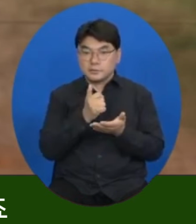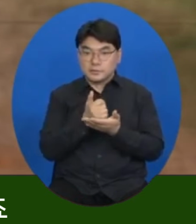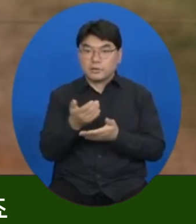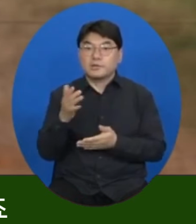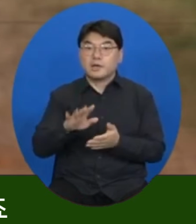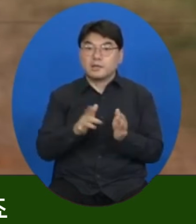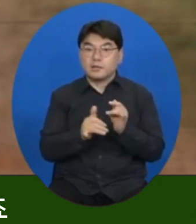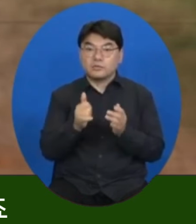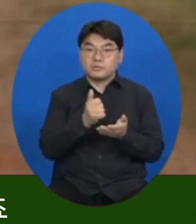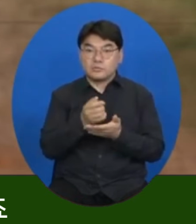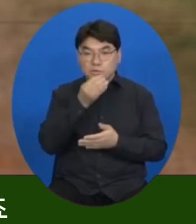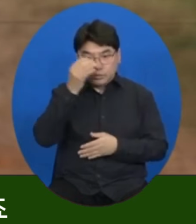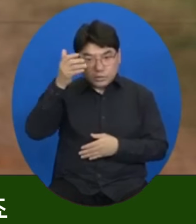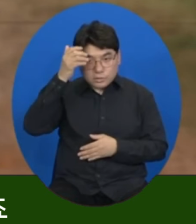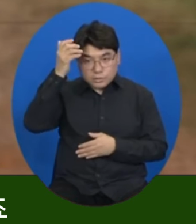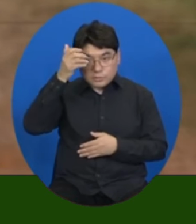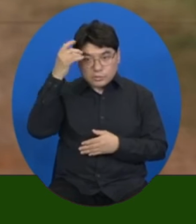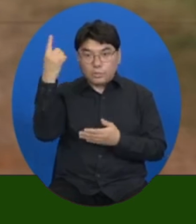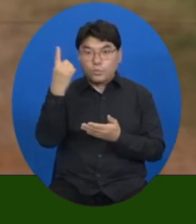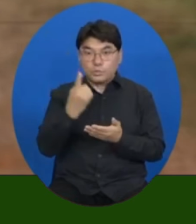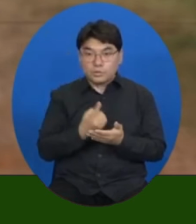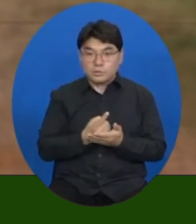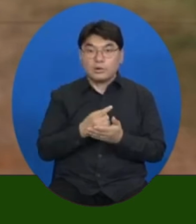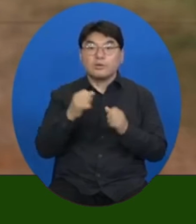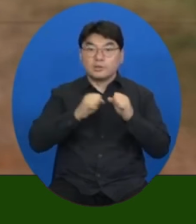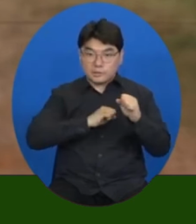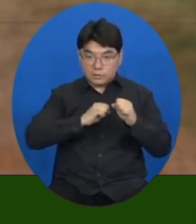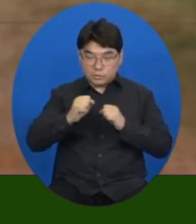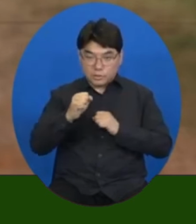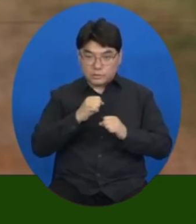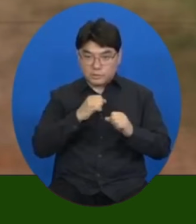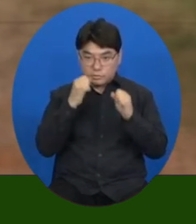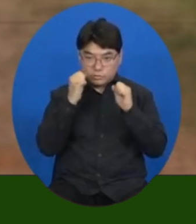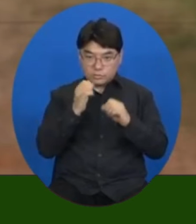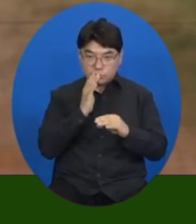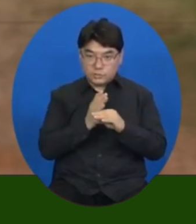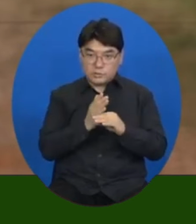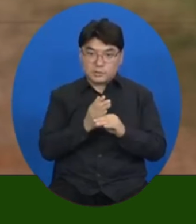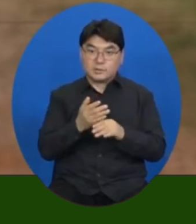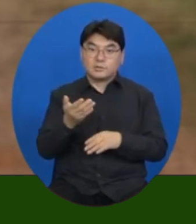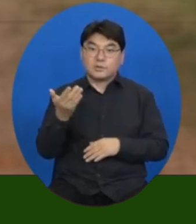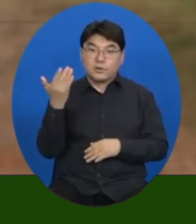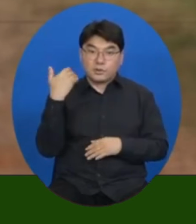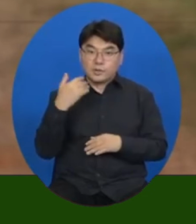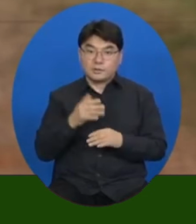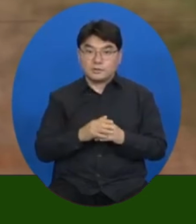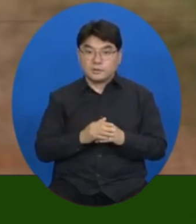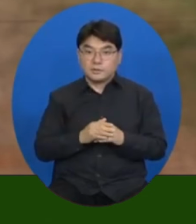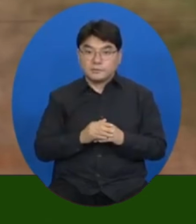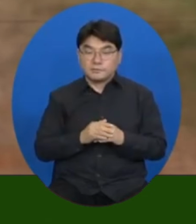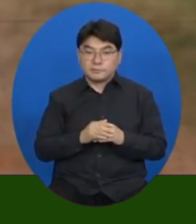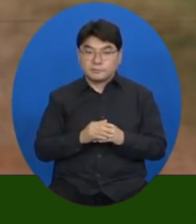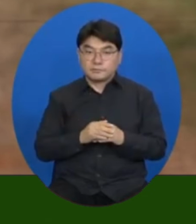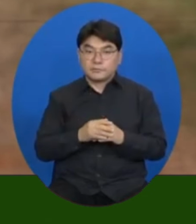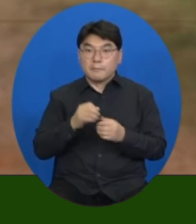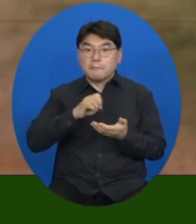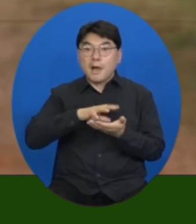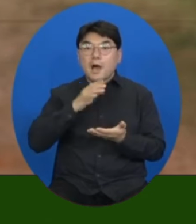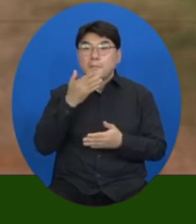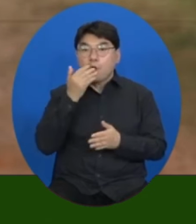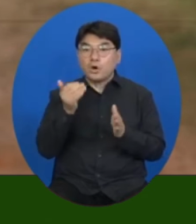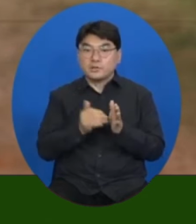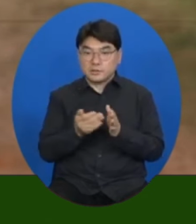역사하고 있음을 보여주고 있는 것이죠 그때는 빵을 먹었지만 지금은 생명의 말씀을 이들이 먹고